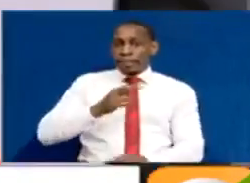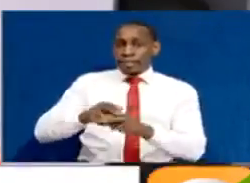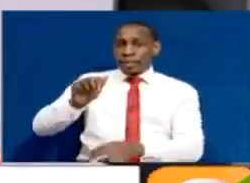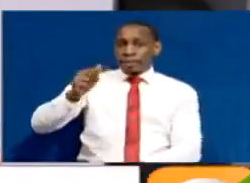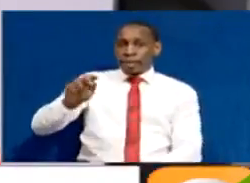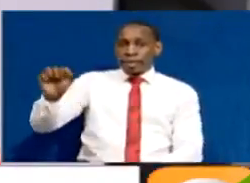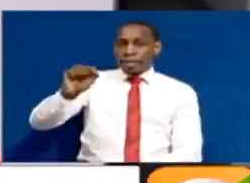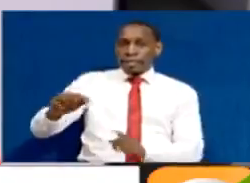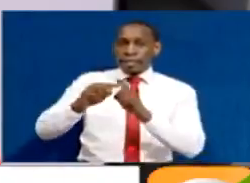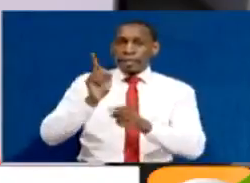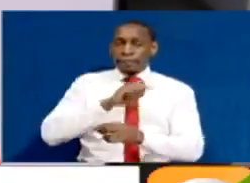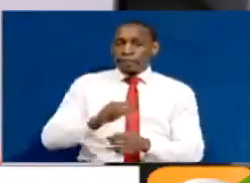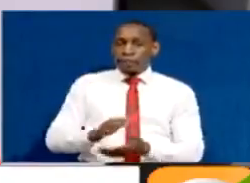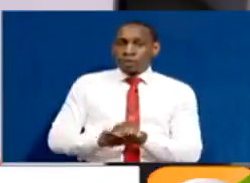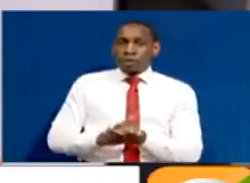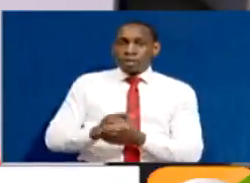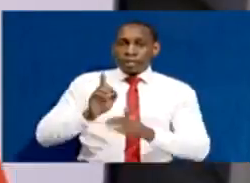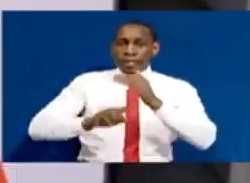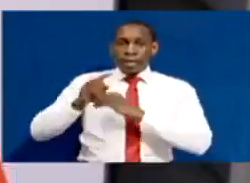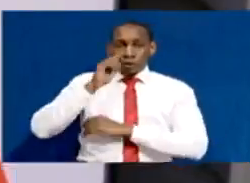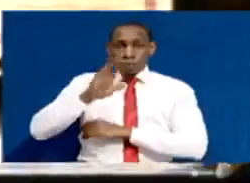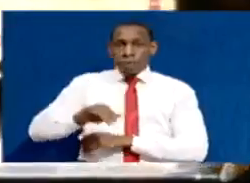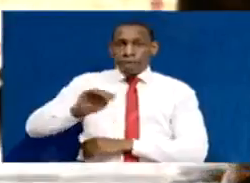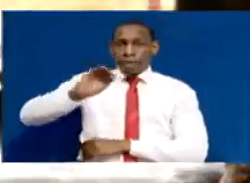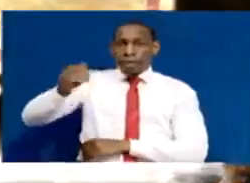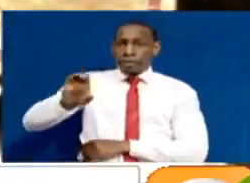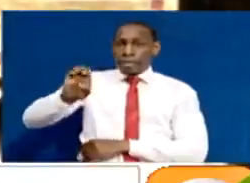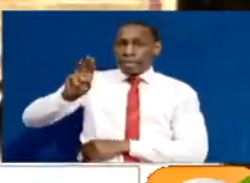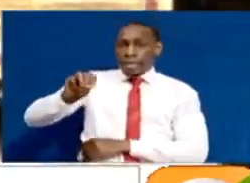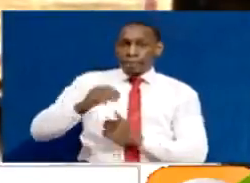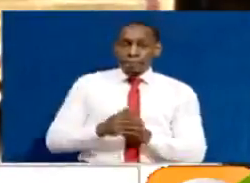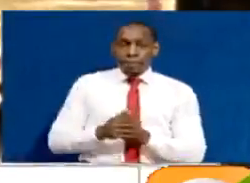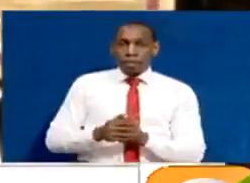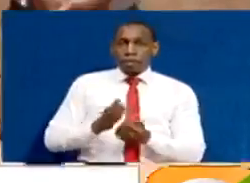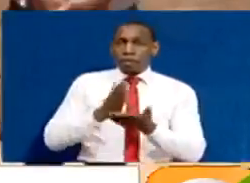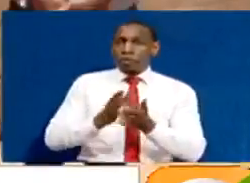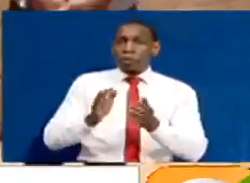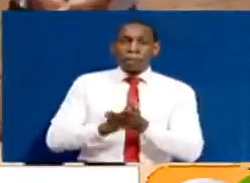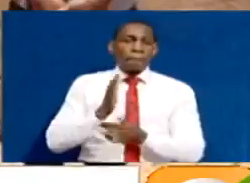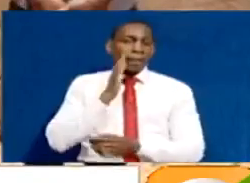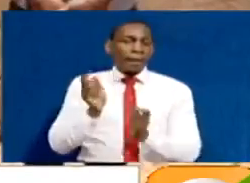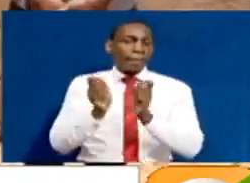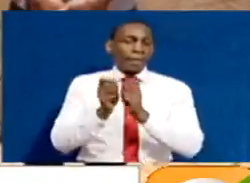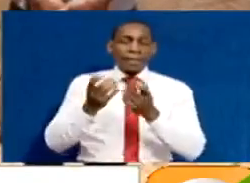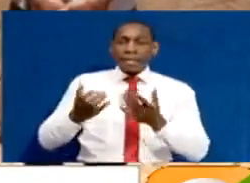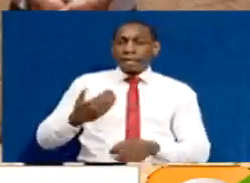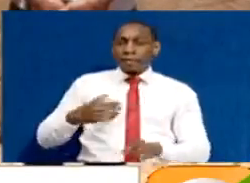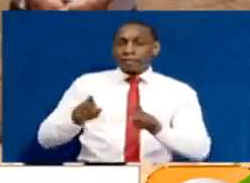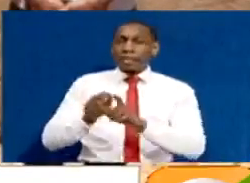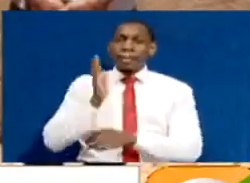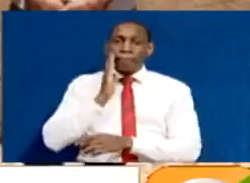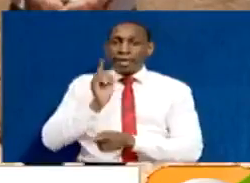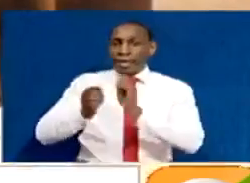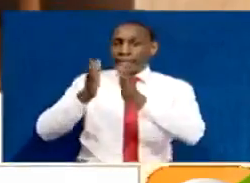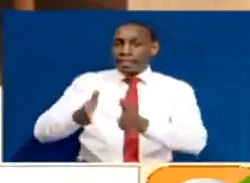Tirop. Tirop aliuawa kinyama nyumbani kwake mjini Iten, County Elgeyo Marakwet. Uchungu wa mwana ujuae ni mzazi, na kwa